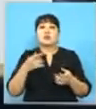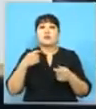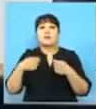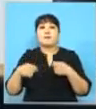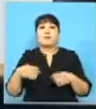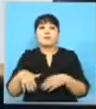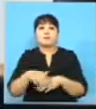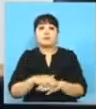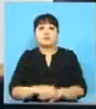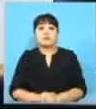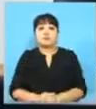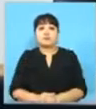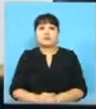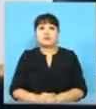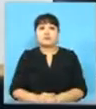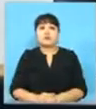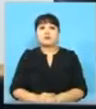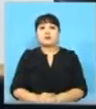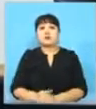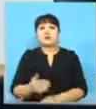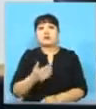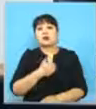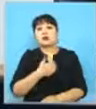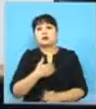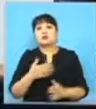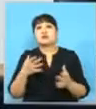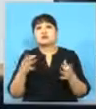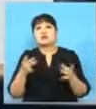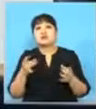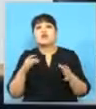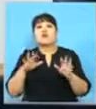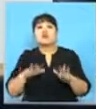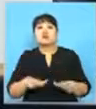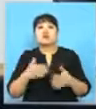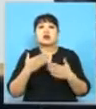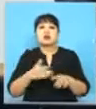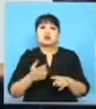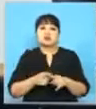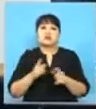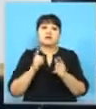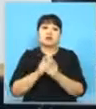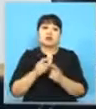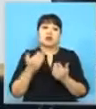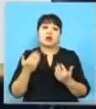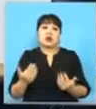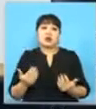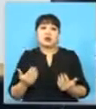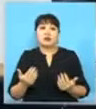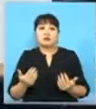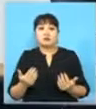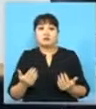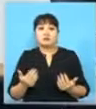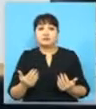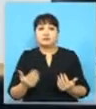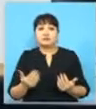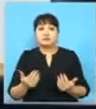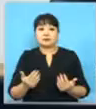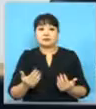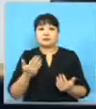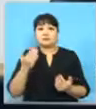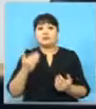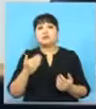Мы хотели развивать свою сырьевую базу в области. И встречались вот как раз с Савельевичем, с